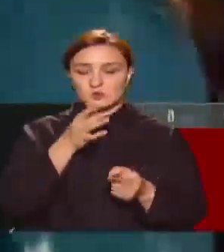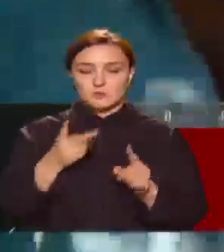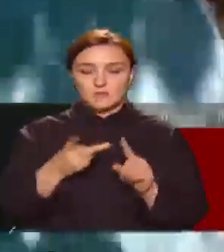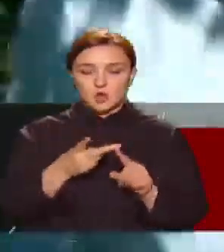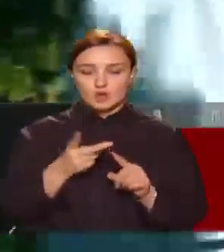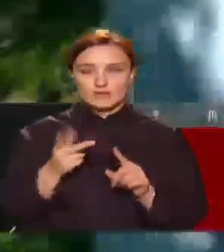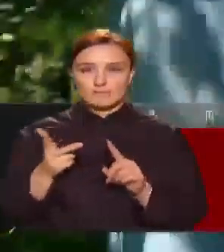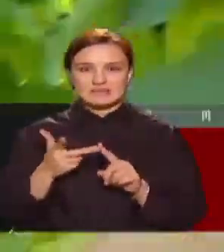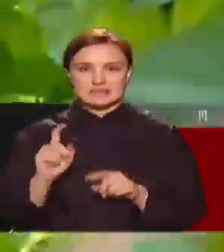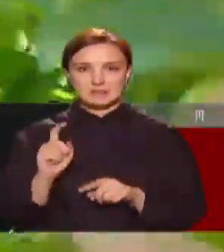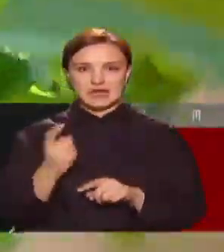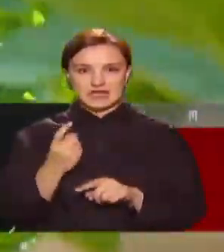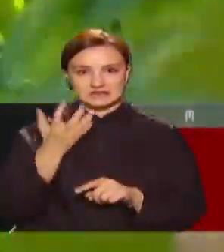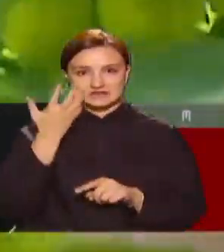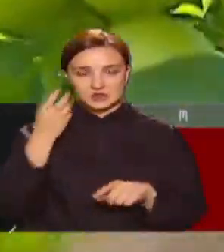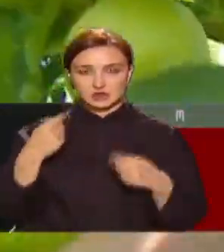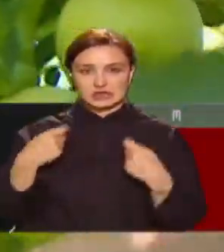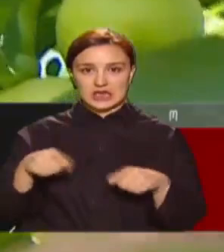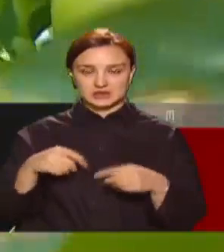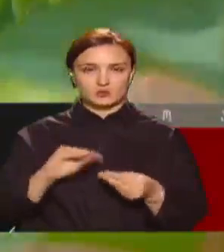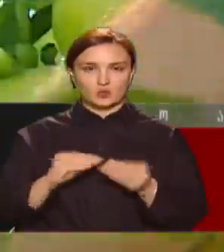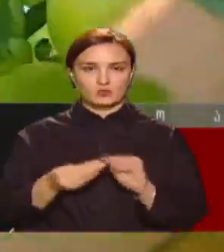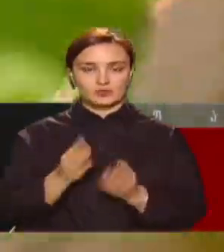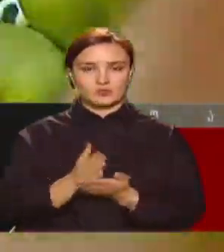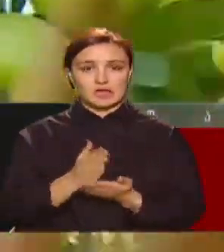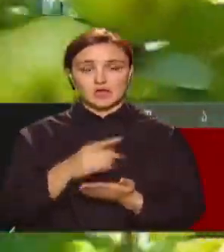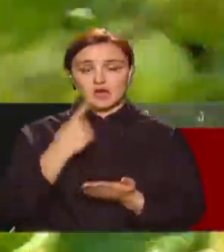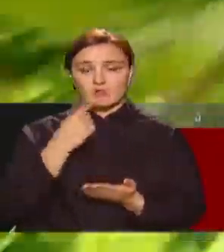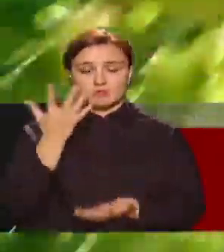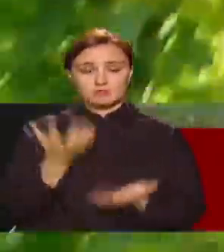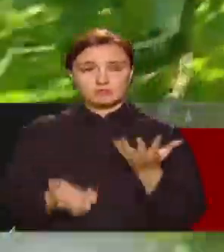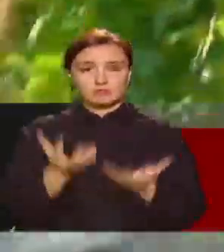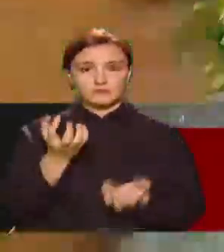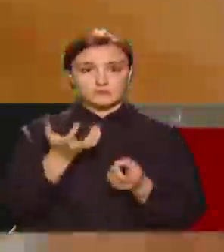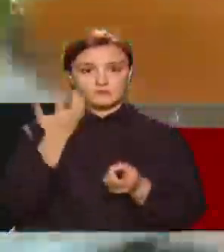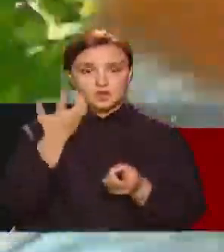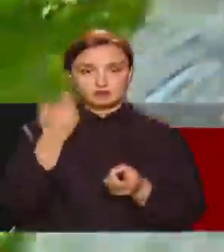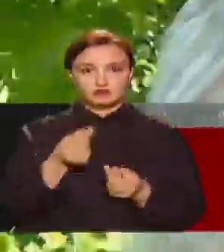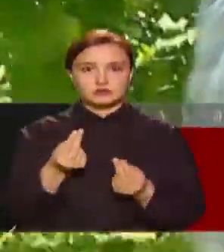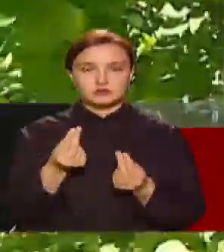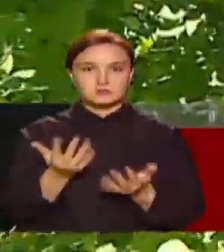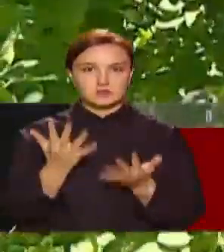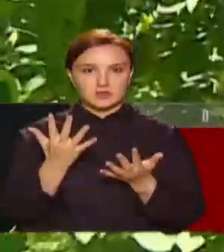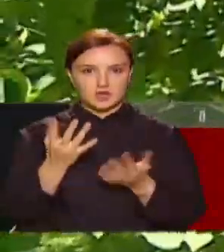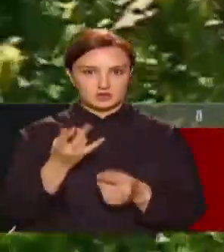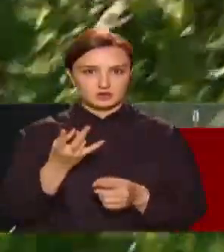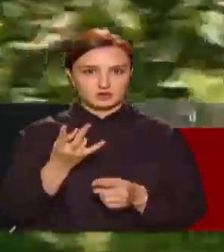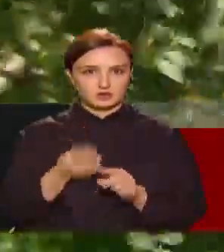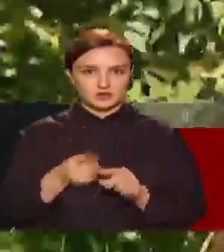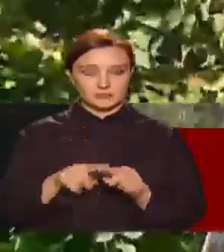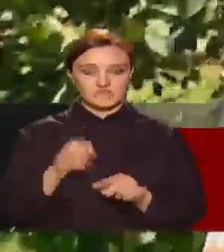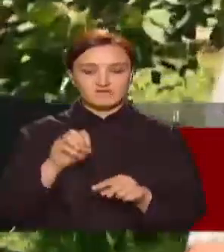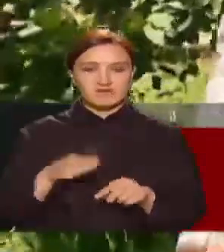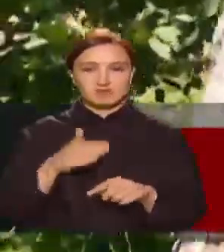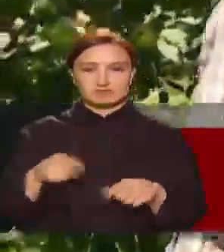meoreda mesame xaris xis vashlis realizatsiya problema. Ambobs rom musavlis moqvana gatsilebit dit tanxebtan adak avşirabuli, vidre